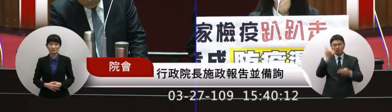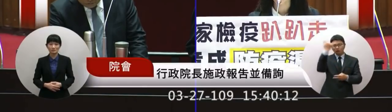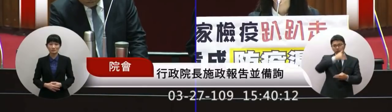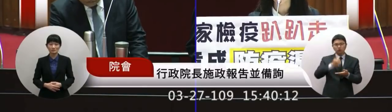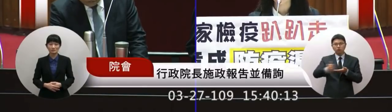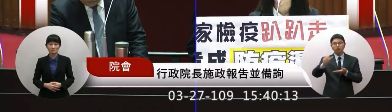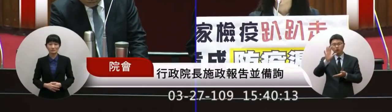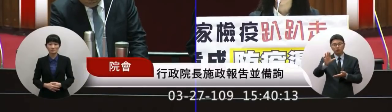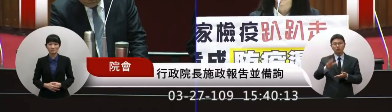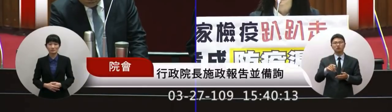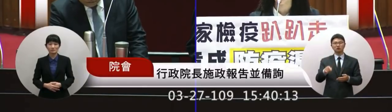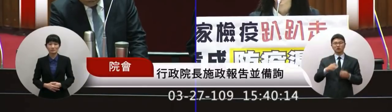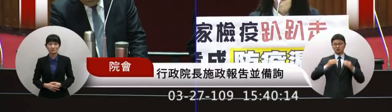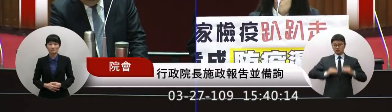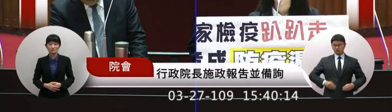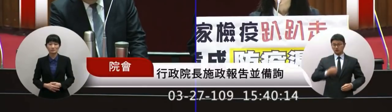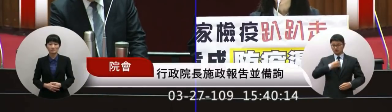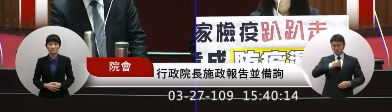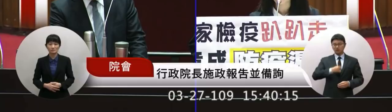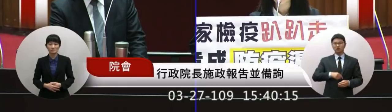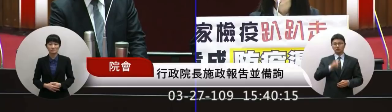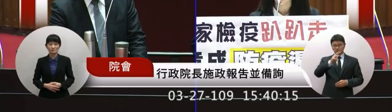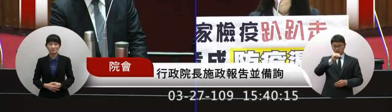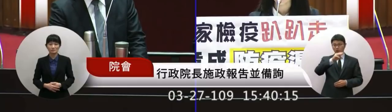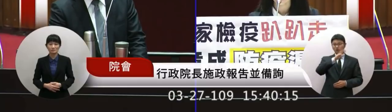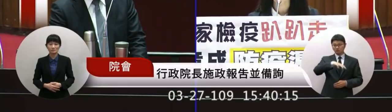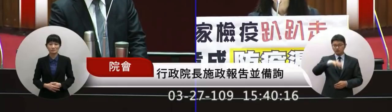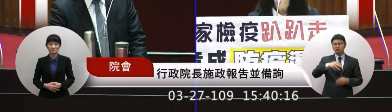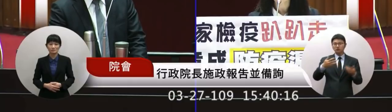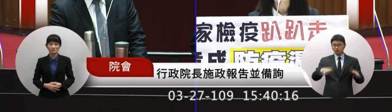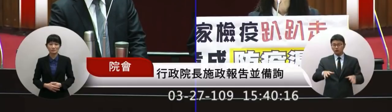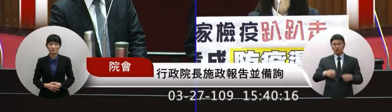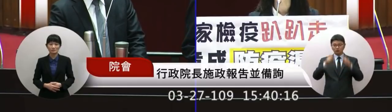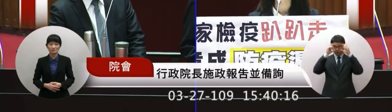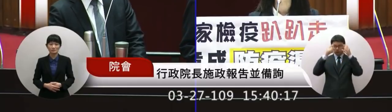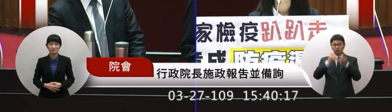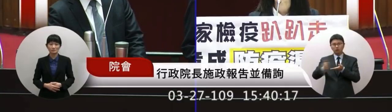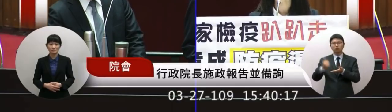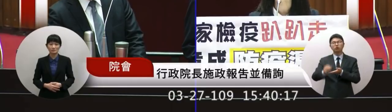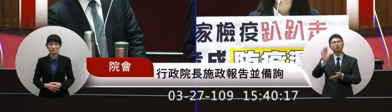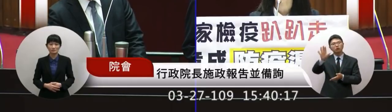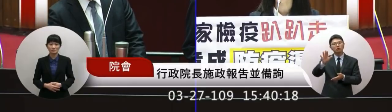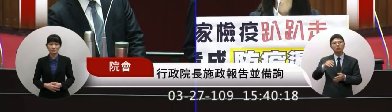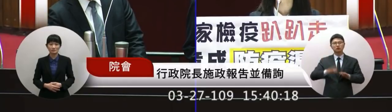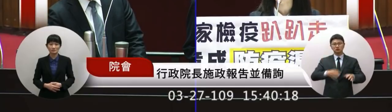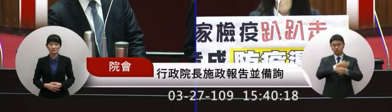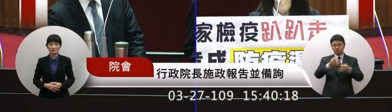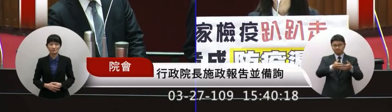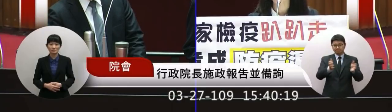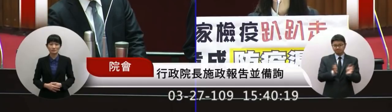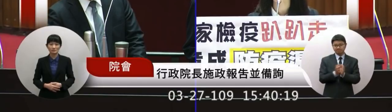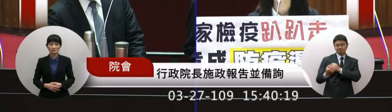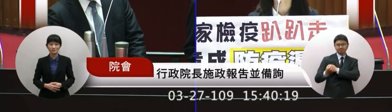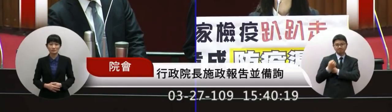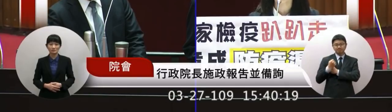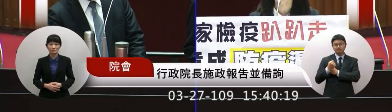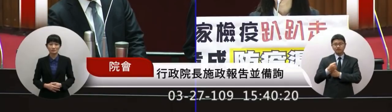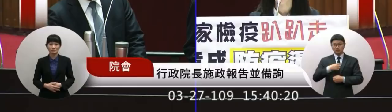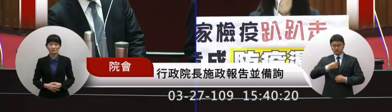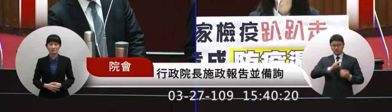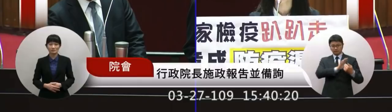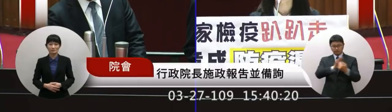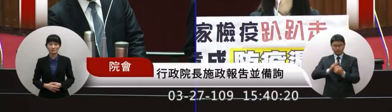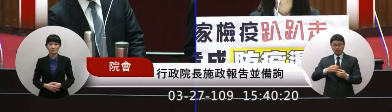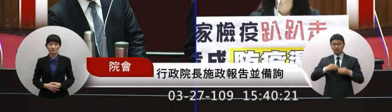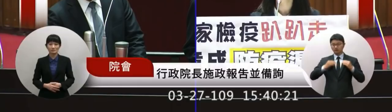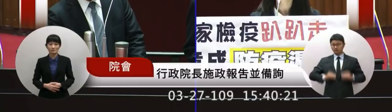防护衣来讲，出口了38000多打哦，护目镜也是一样。那当然，我们现在经济部也很努力要把防护衣国产